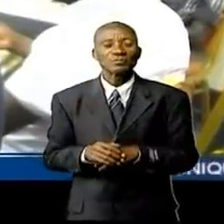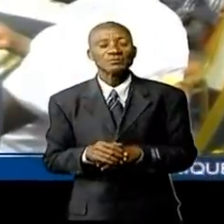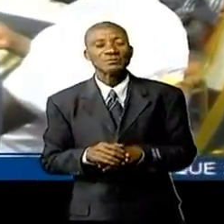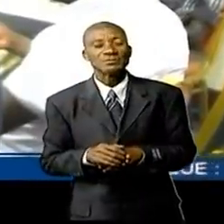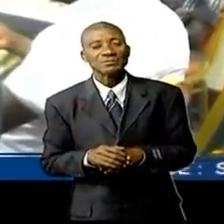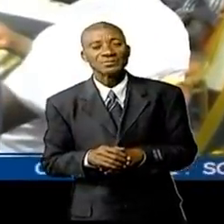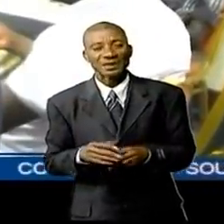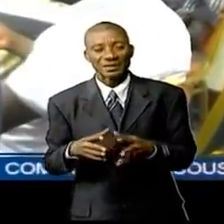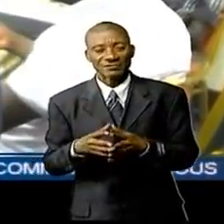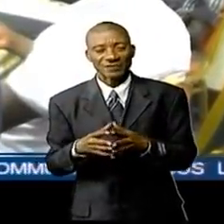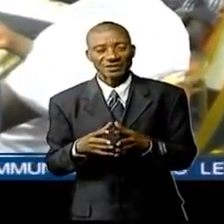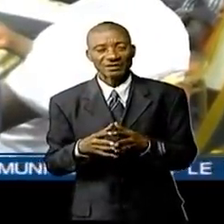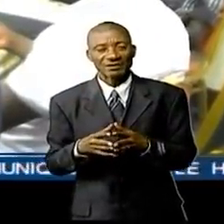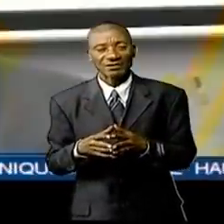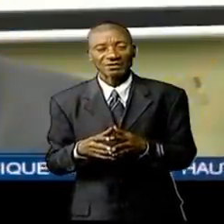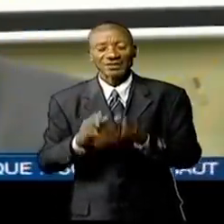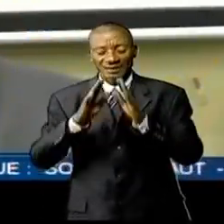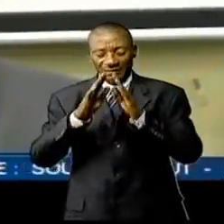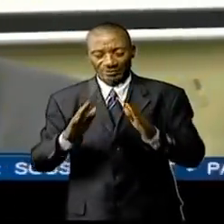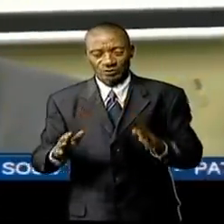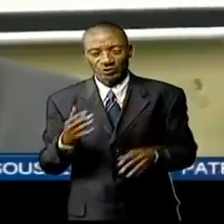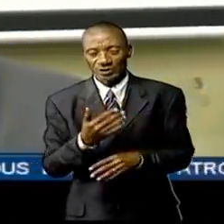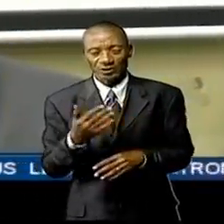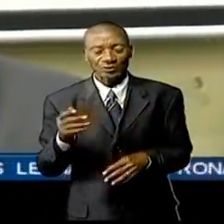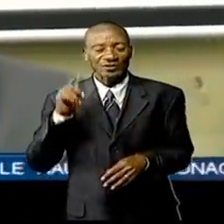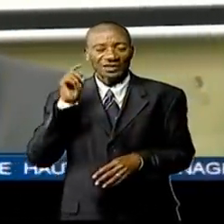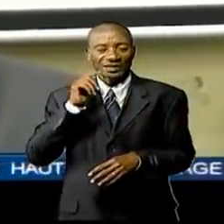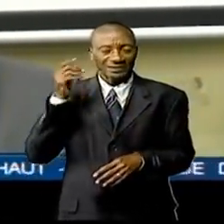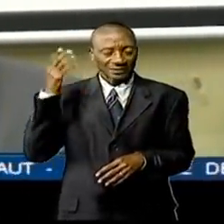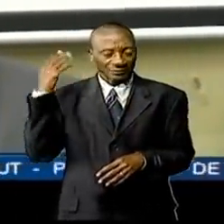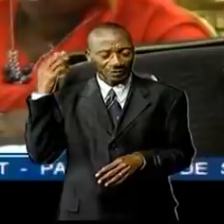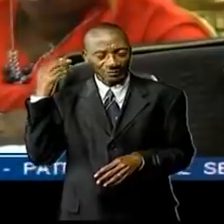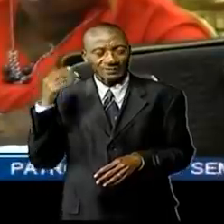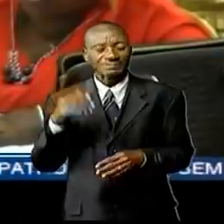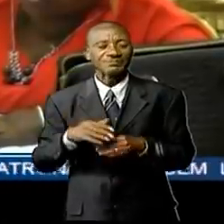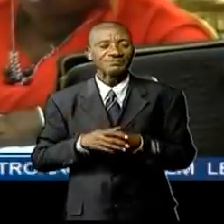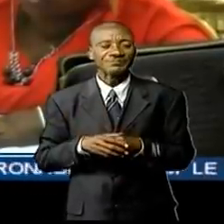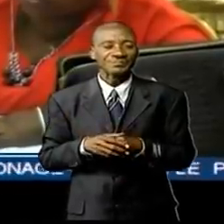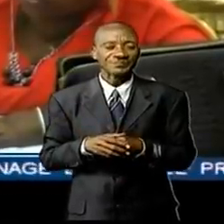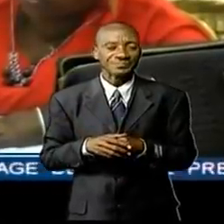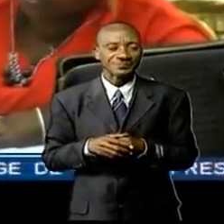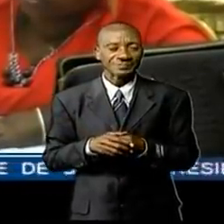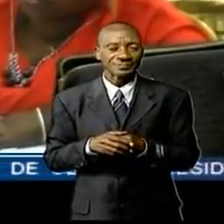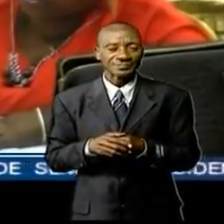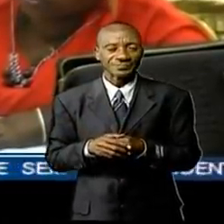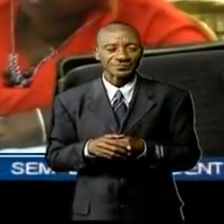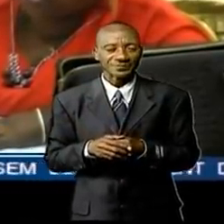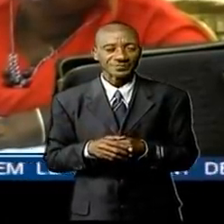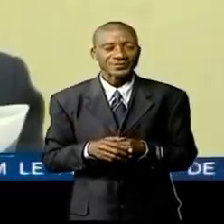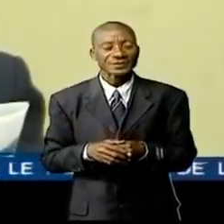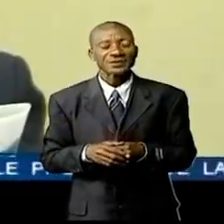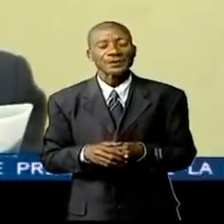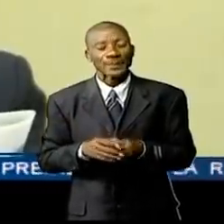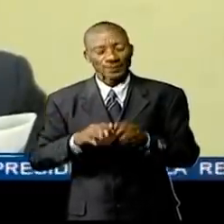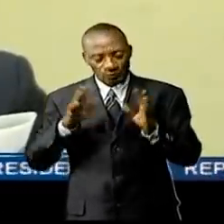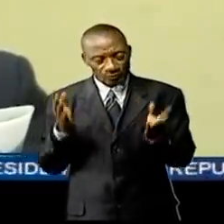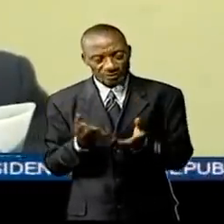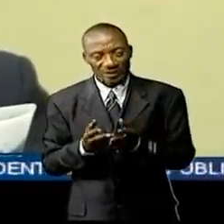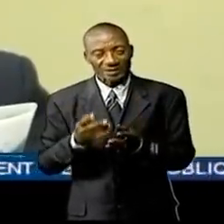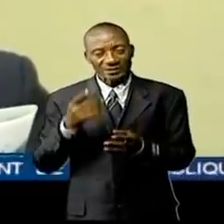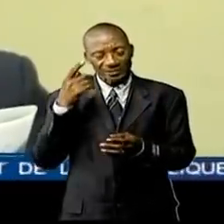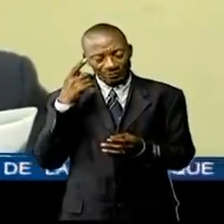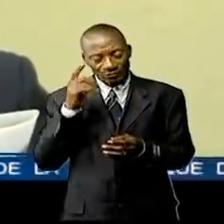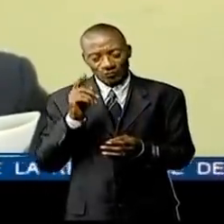l'ONG Cercle pour la défense de l'environnement et initiative interreligieuse pour les forêts tropicales. Cet atelier